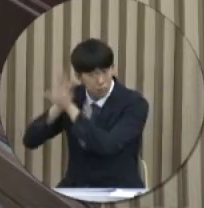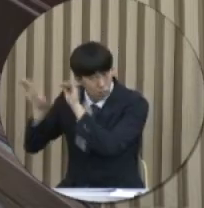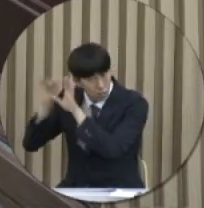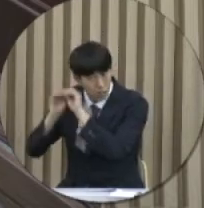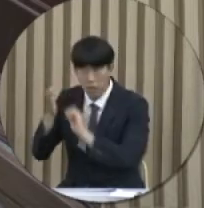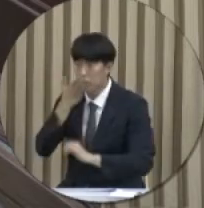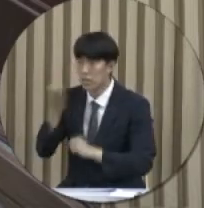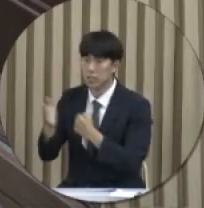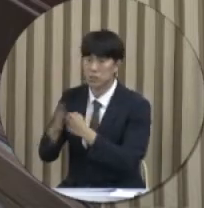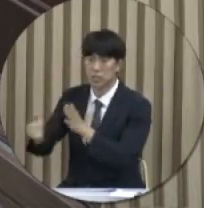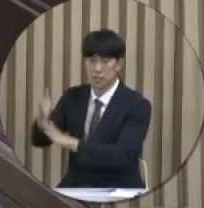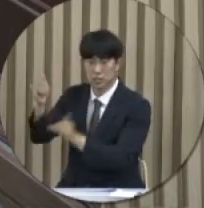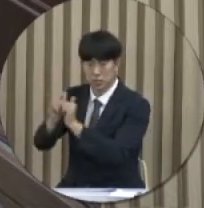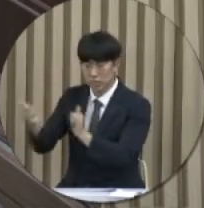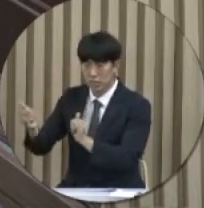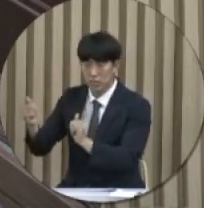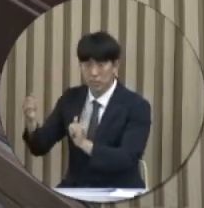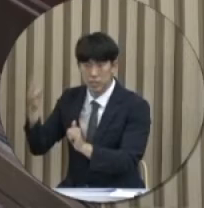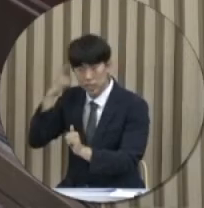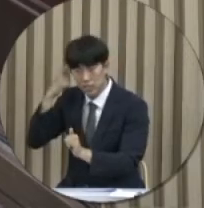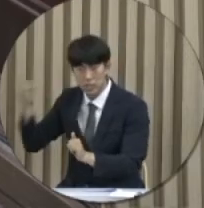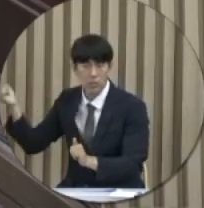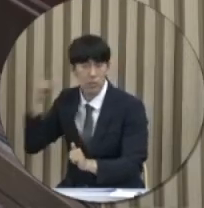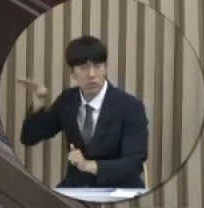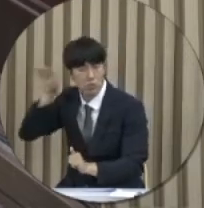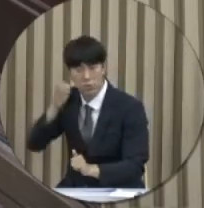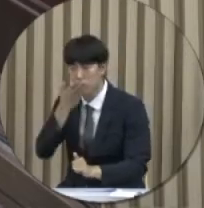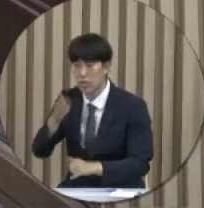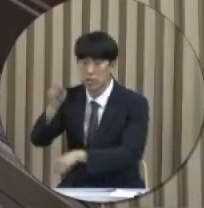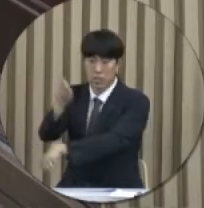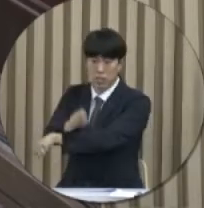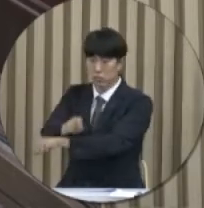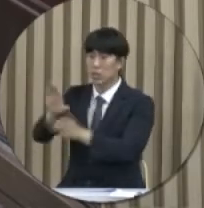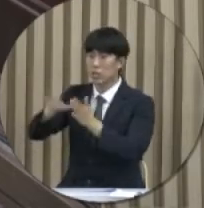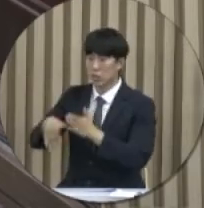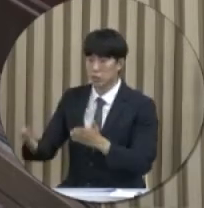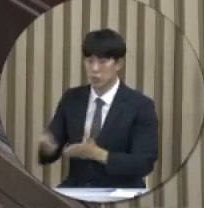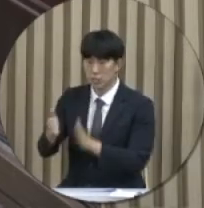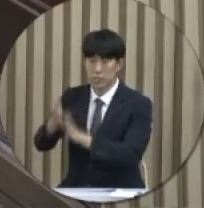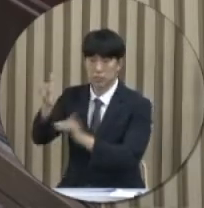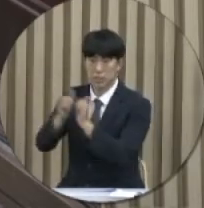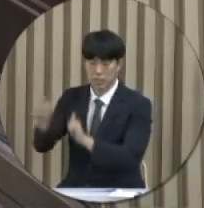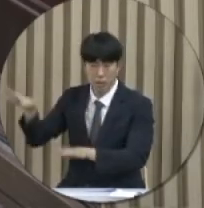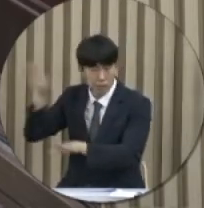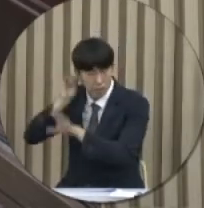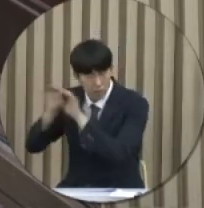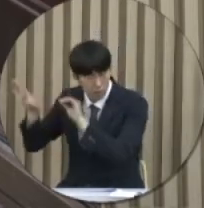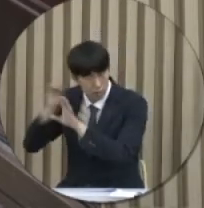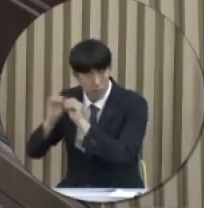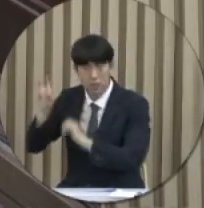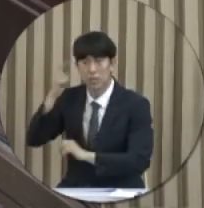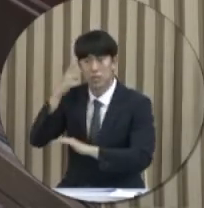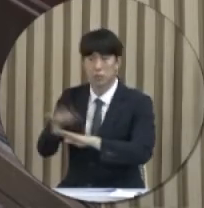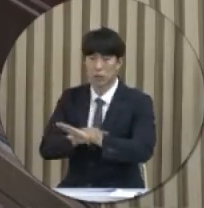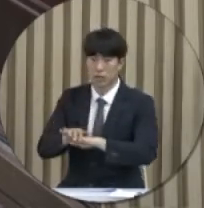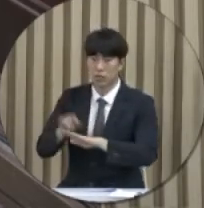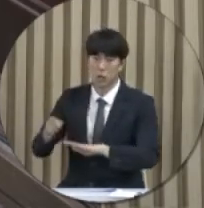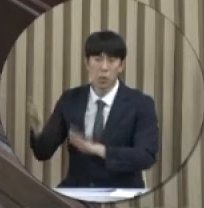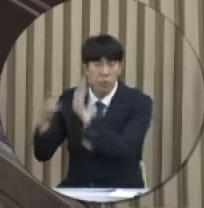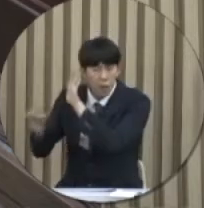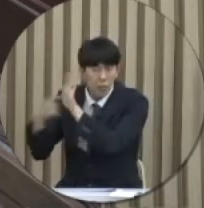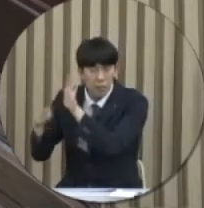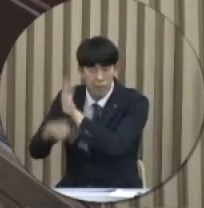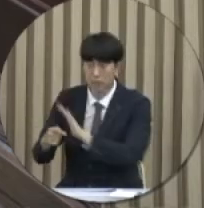의회에서 시민 입장에 들을 수 있는 구조가 돼 있고 행정에서도 그분들의 의견을 들을 겁니다. 그런데 그 의견을 듣지 않고